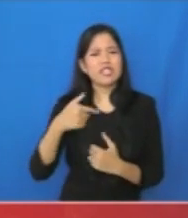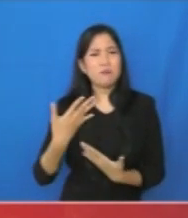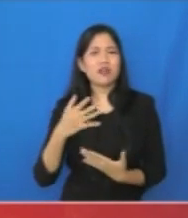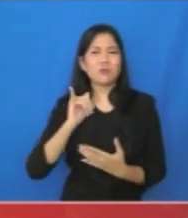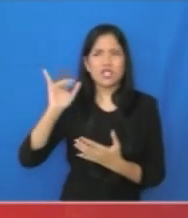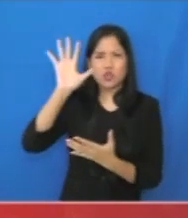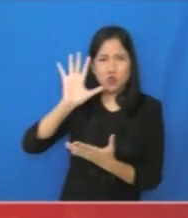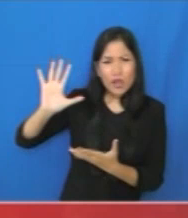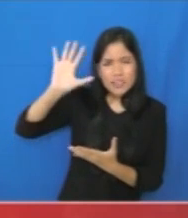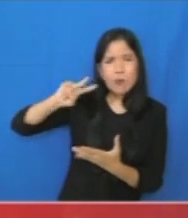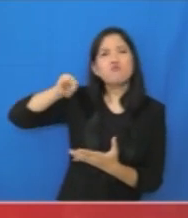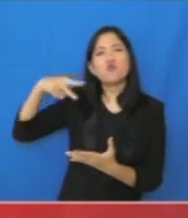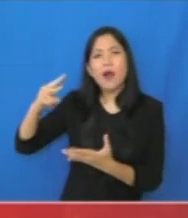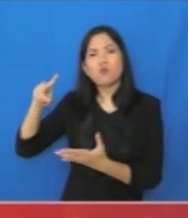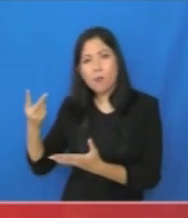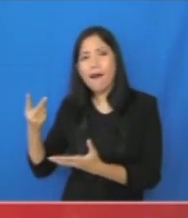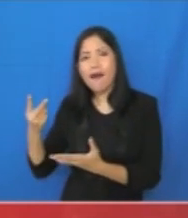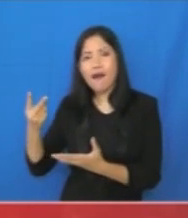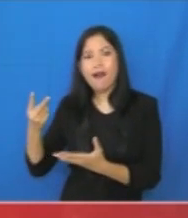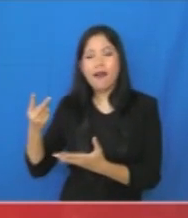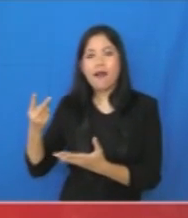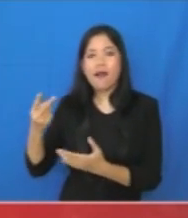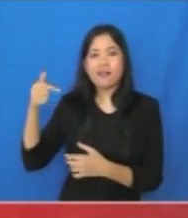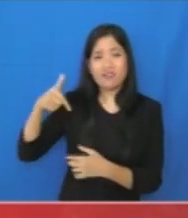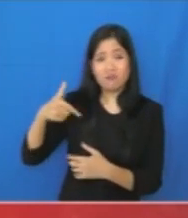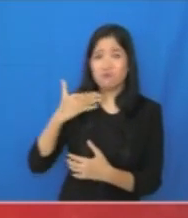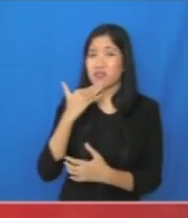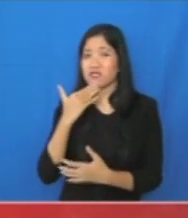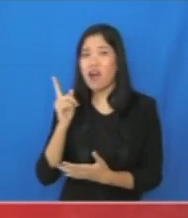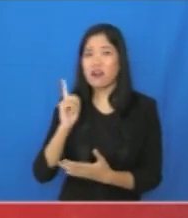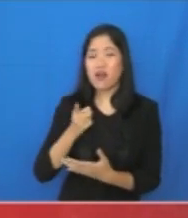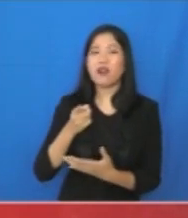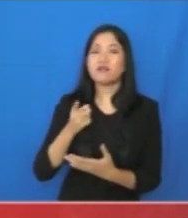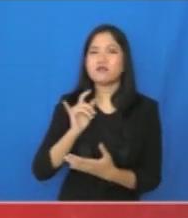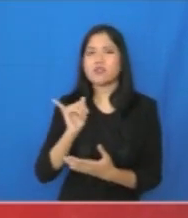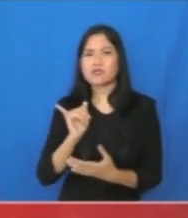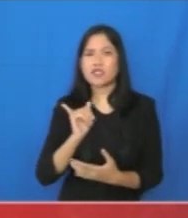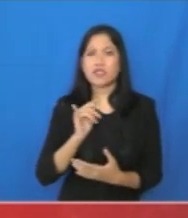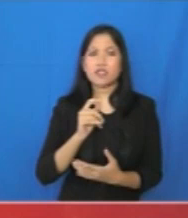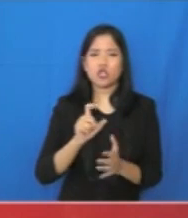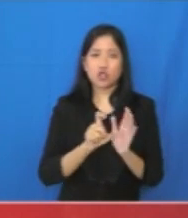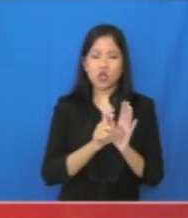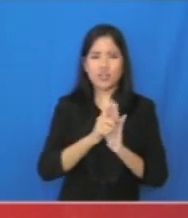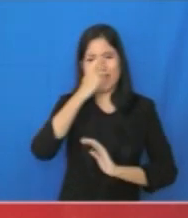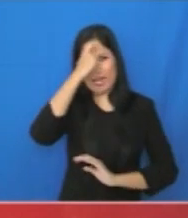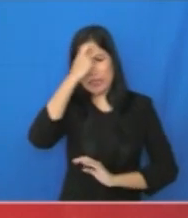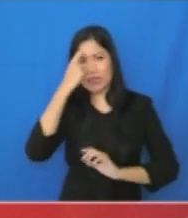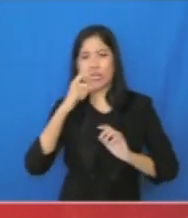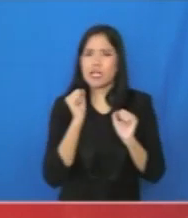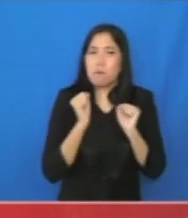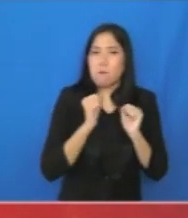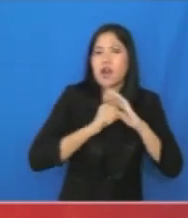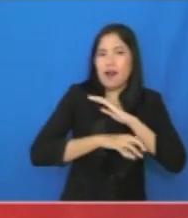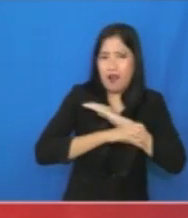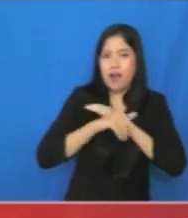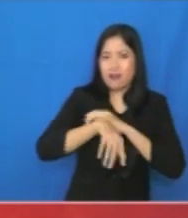pancaroba yang secara klasik ada gambaran peningkatan kasus demam berdarah di daerah